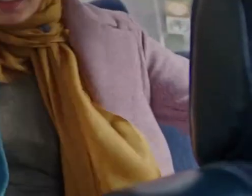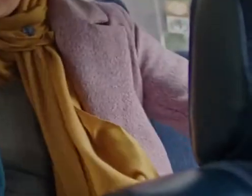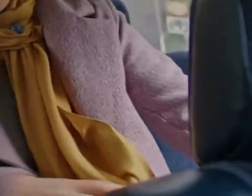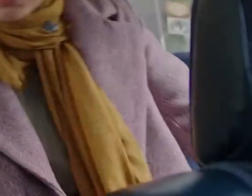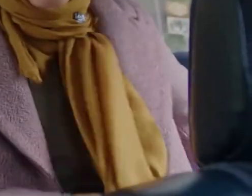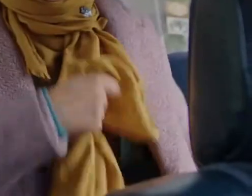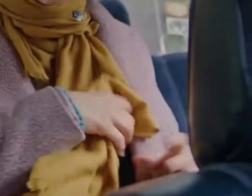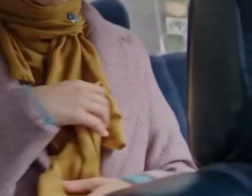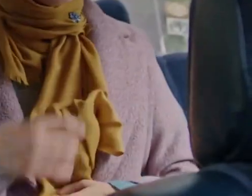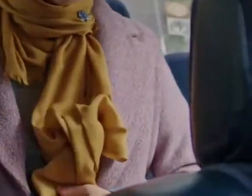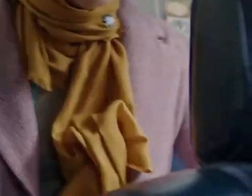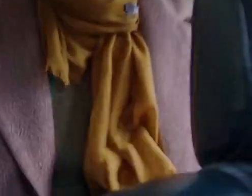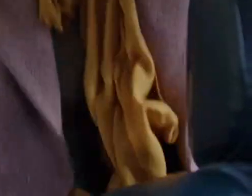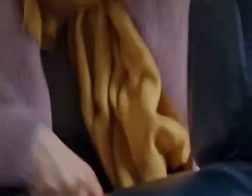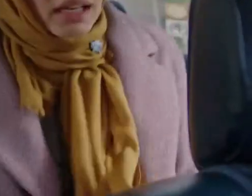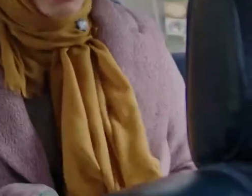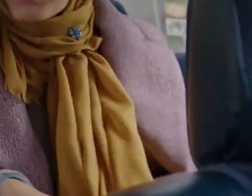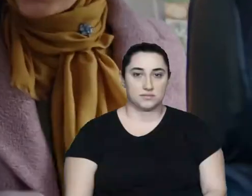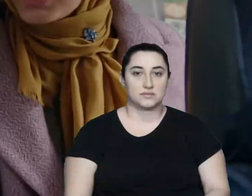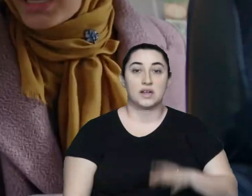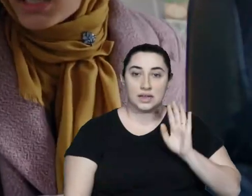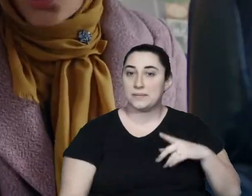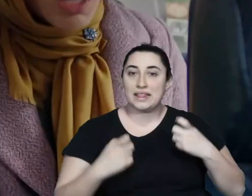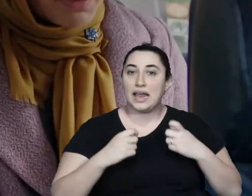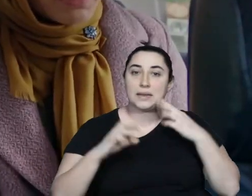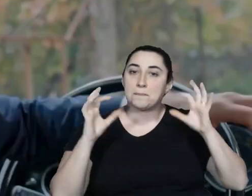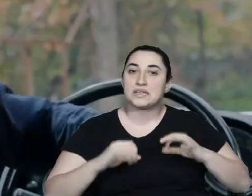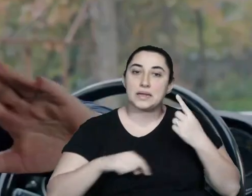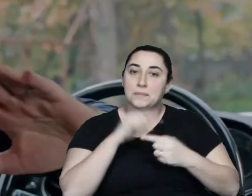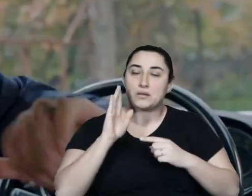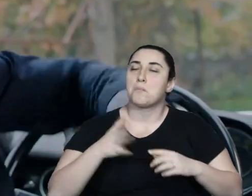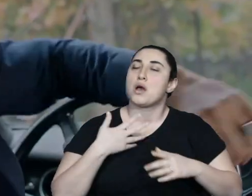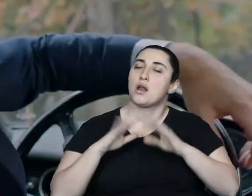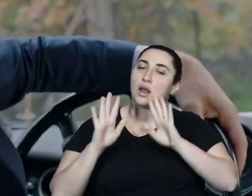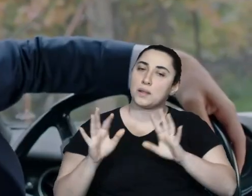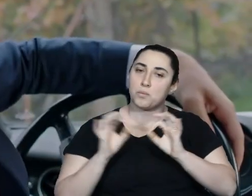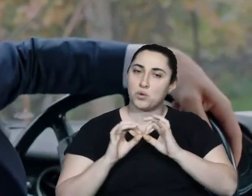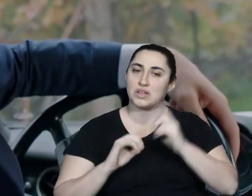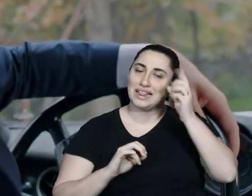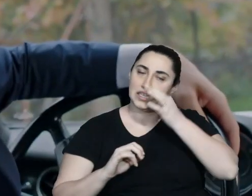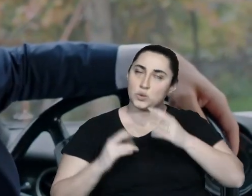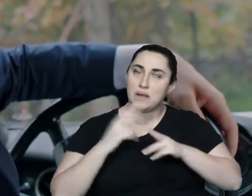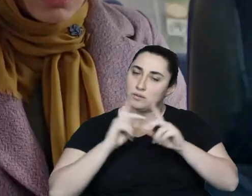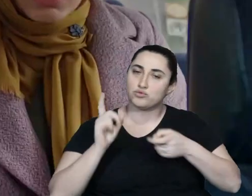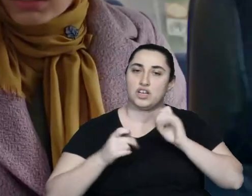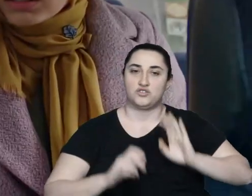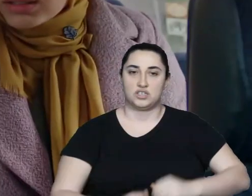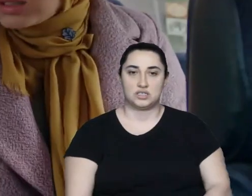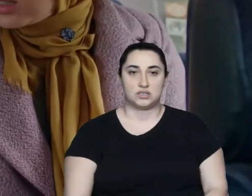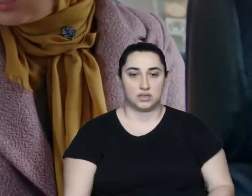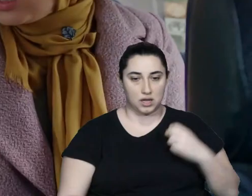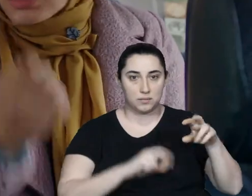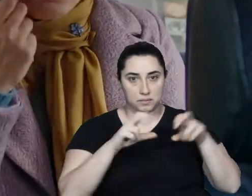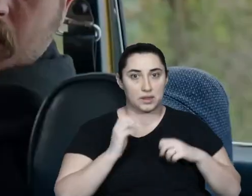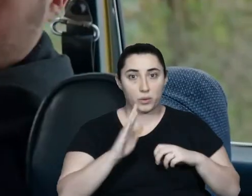Kızlar Fatih'in sarı arabasında arkaya bindi. Evet, nerede arıyoruz ablamı? Merak etme Börteçin'den, Allah'ın izniyle hemen bulacağız.